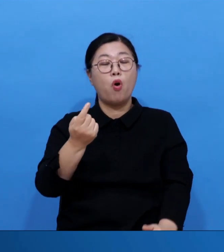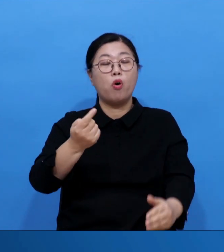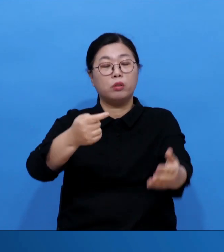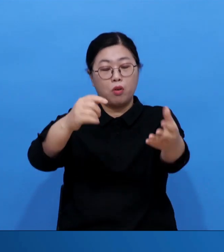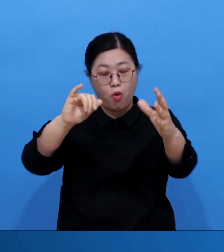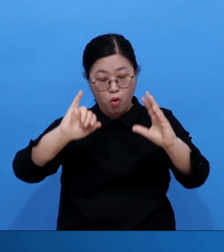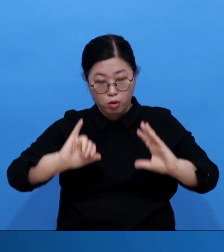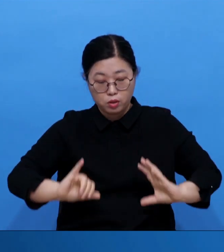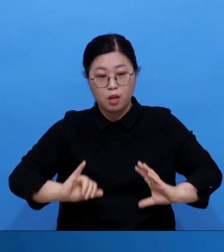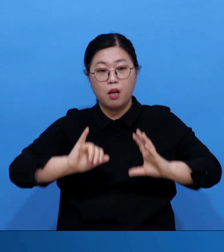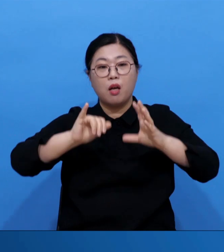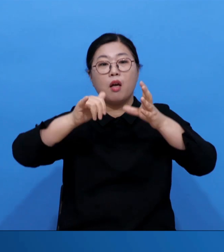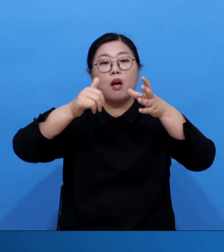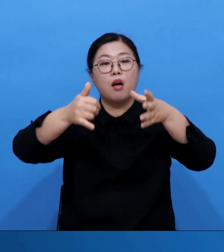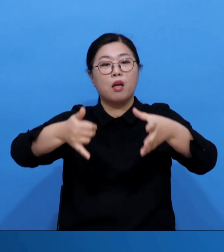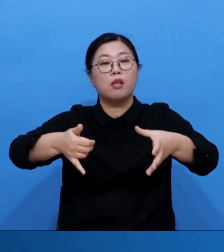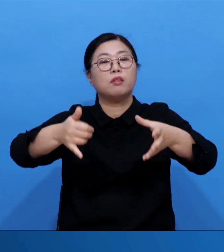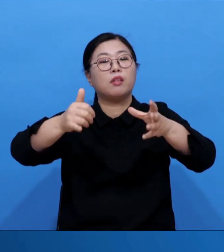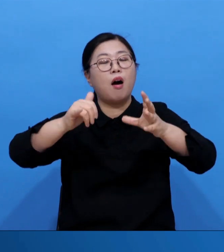오셔서